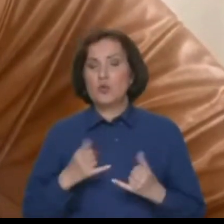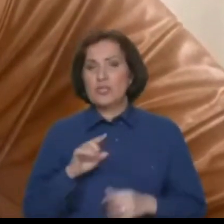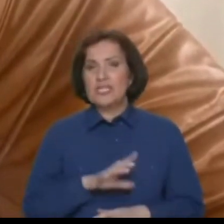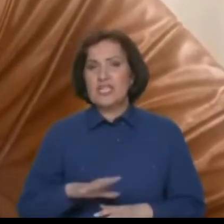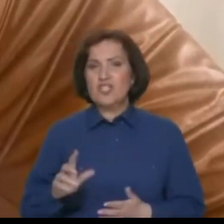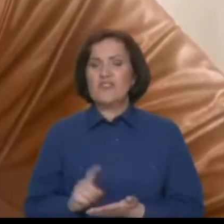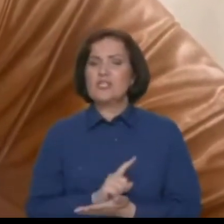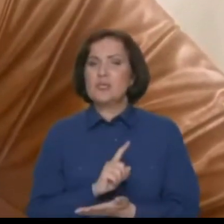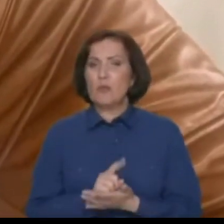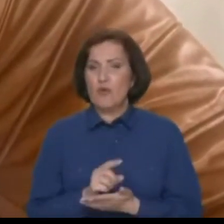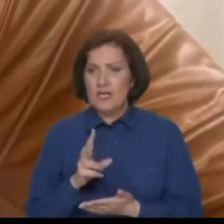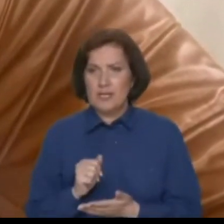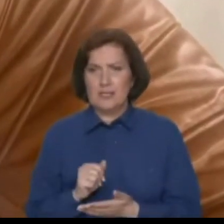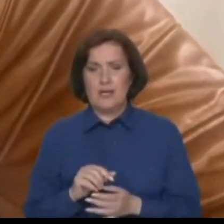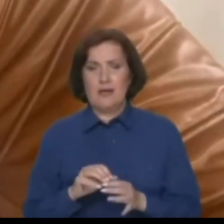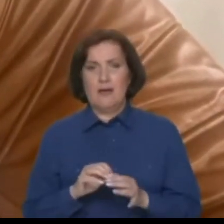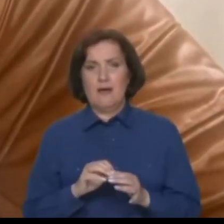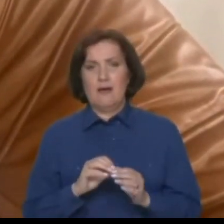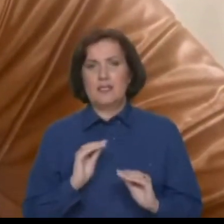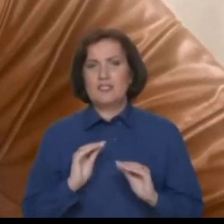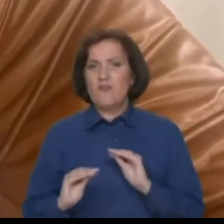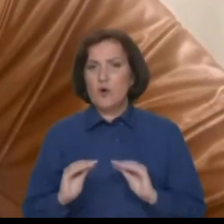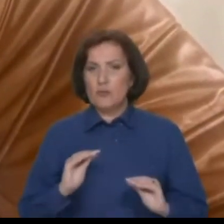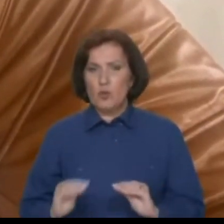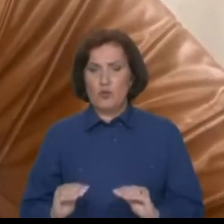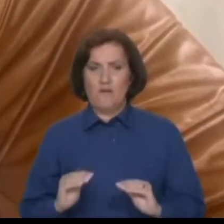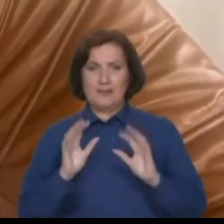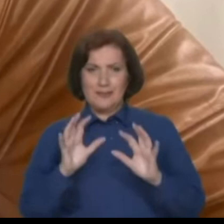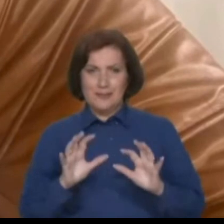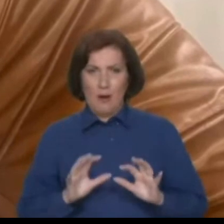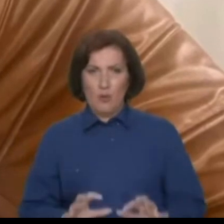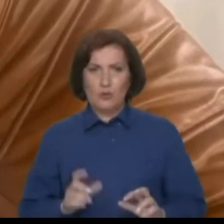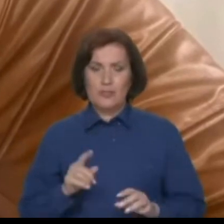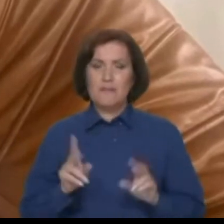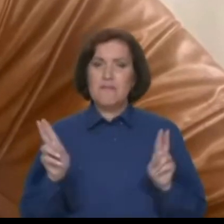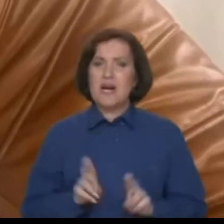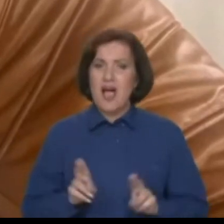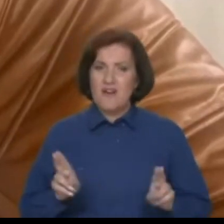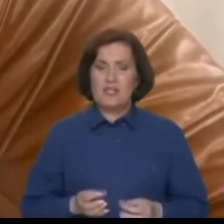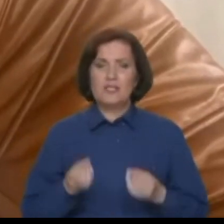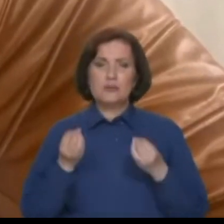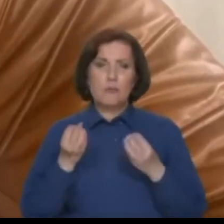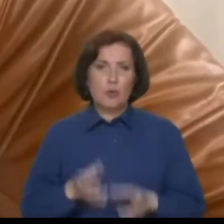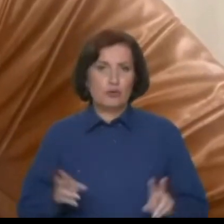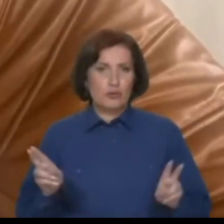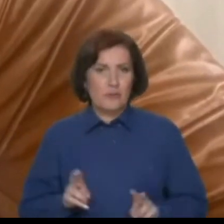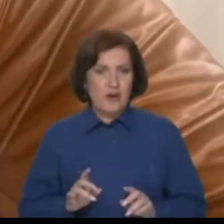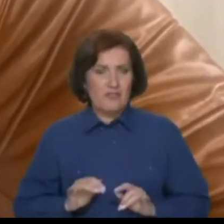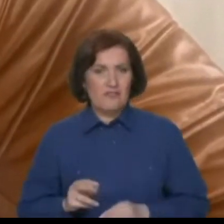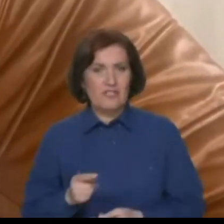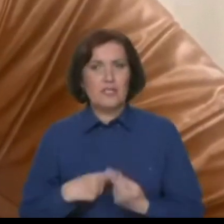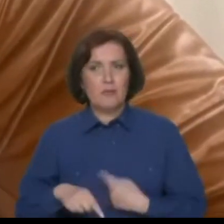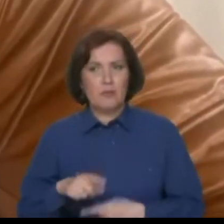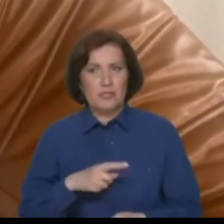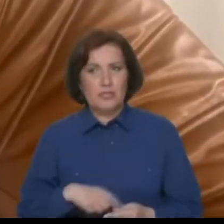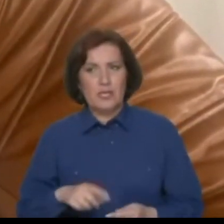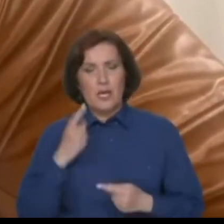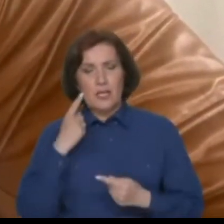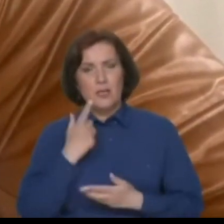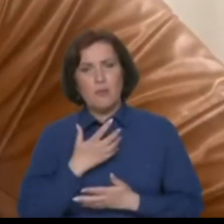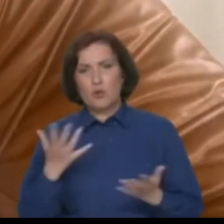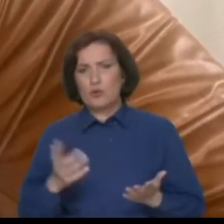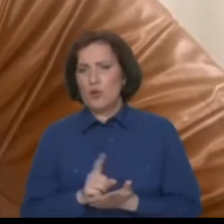держава зобов'язана сформулювати, прийняти на рівні закону ті правила, спрощені правила ведення бізнесу, і